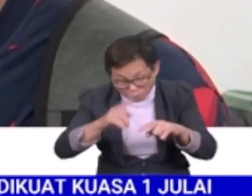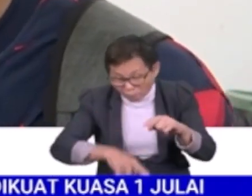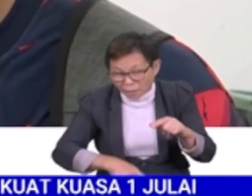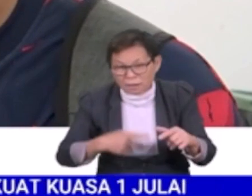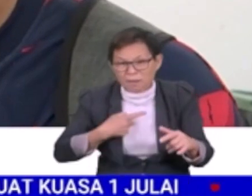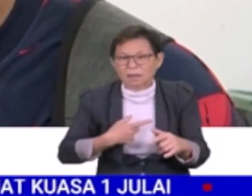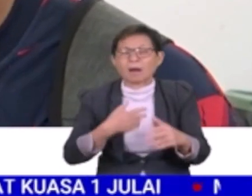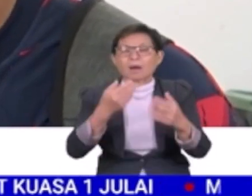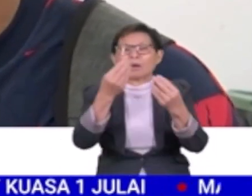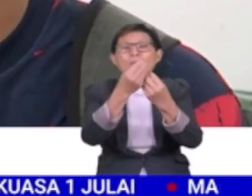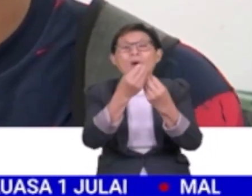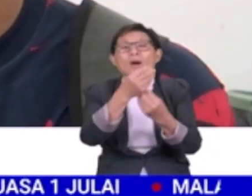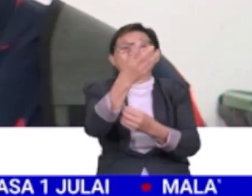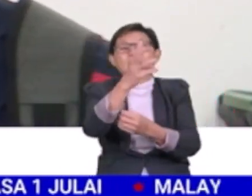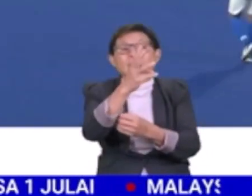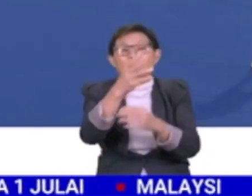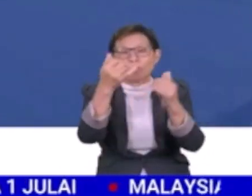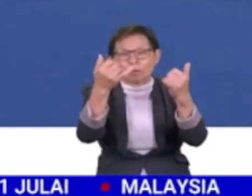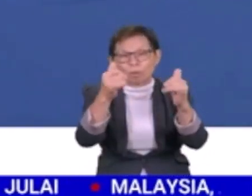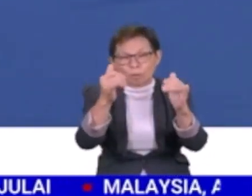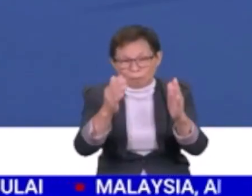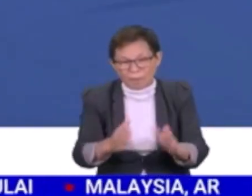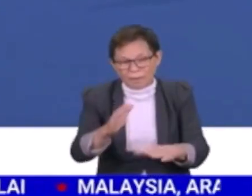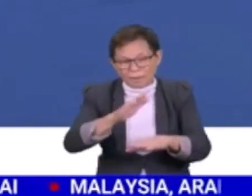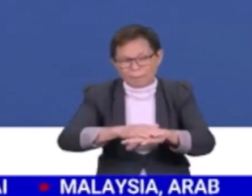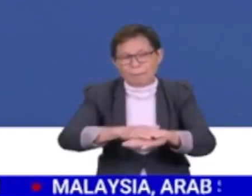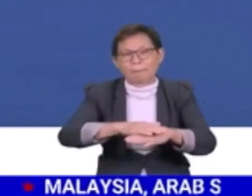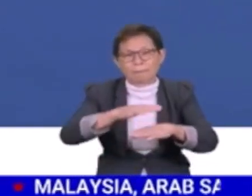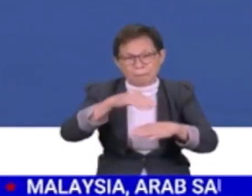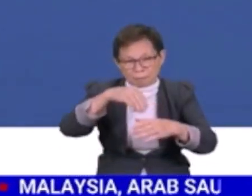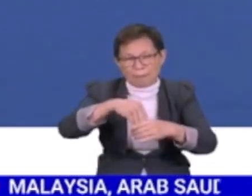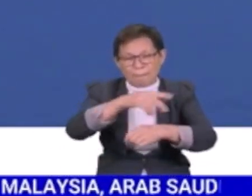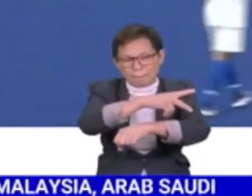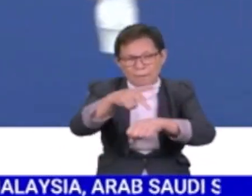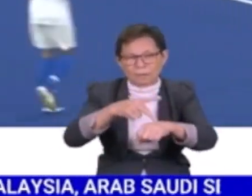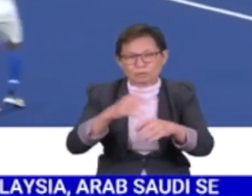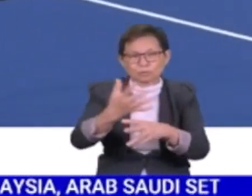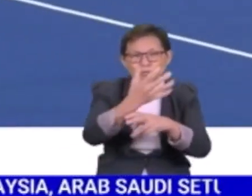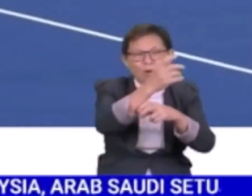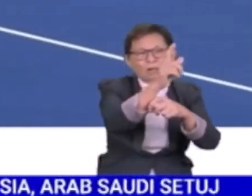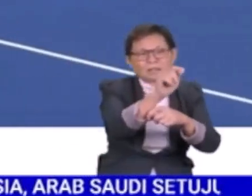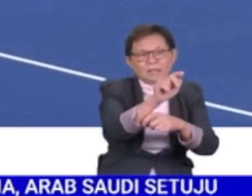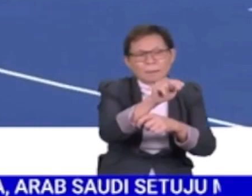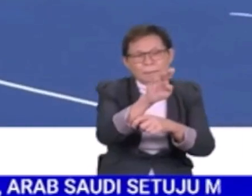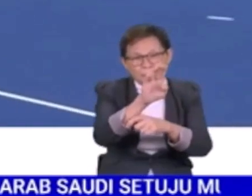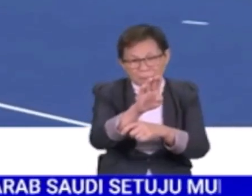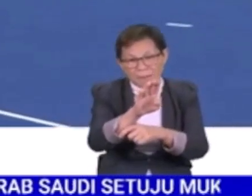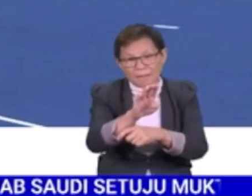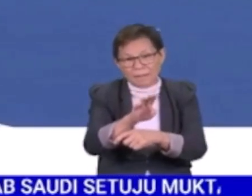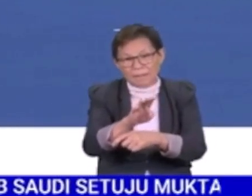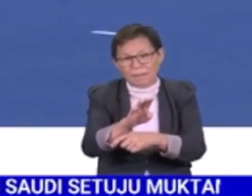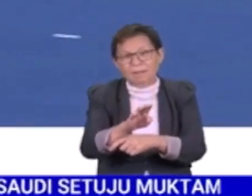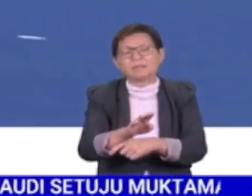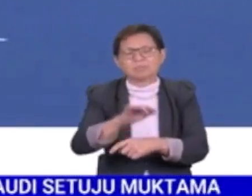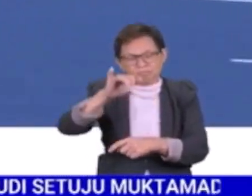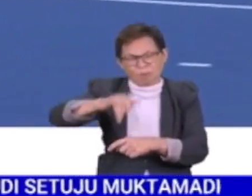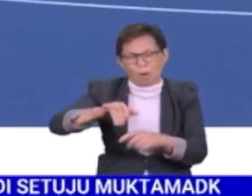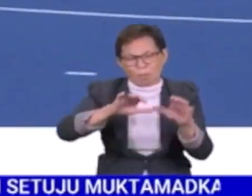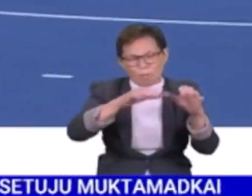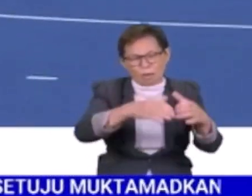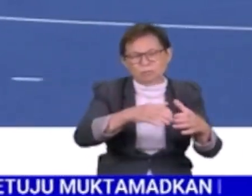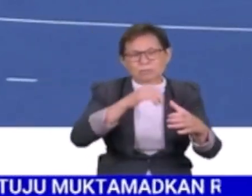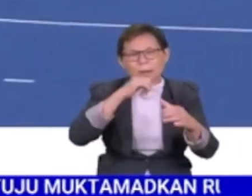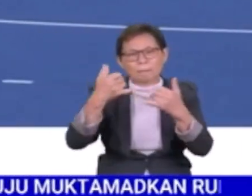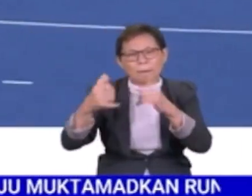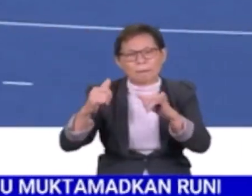register 16 orang saja untuk dalam padang lah. Dalam pada itu, juara TMB Nur Saiful Zaini Nasiruddin mengakui pasukan yang